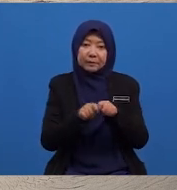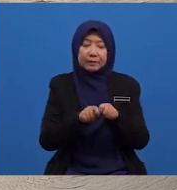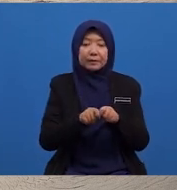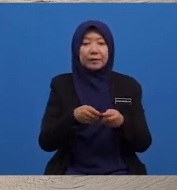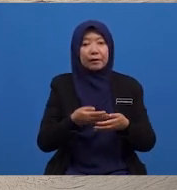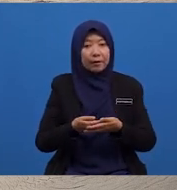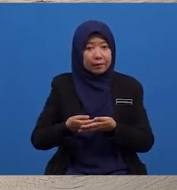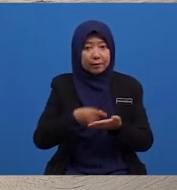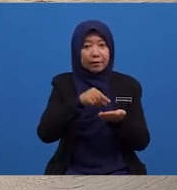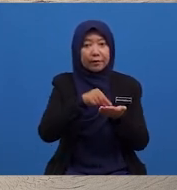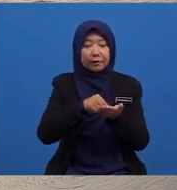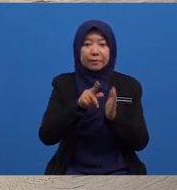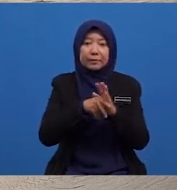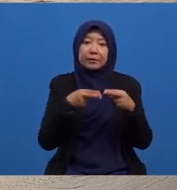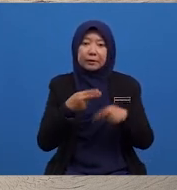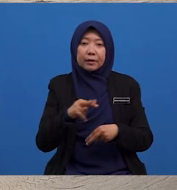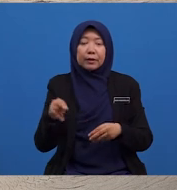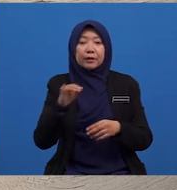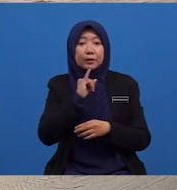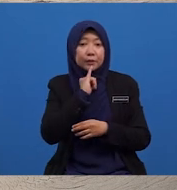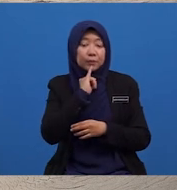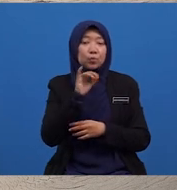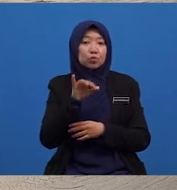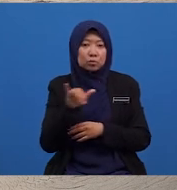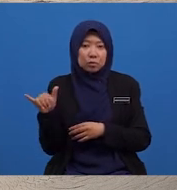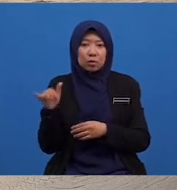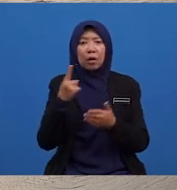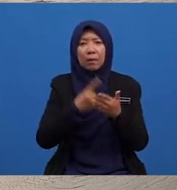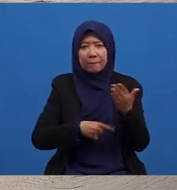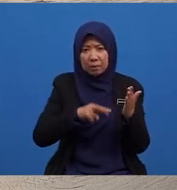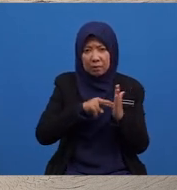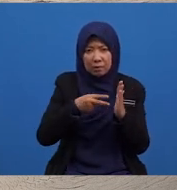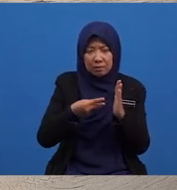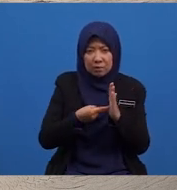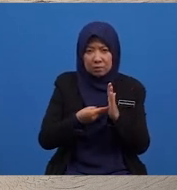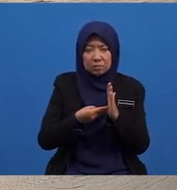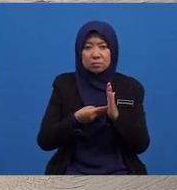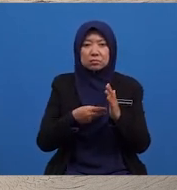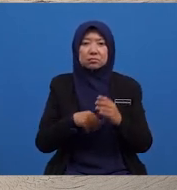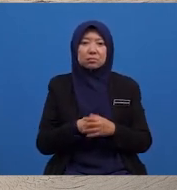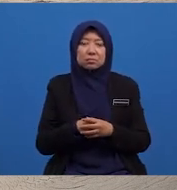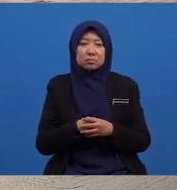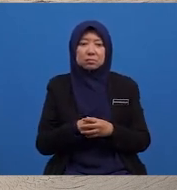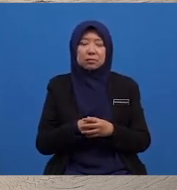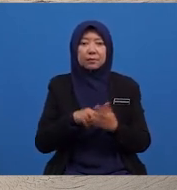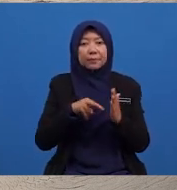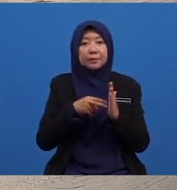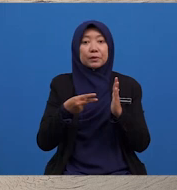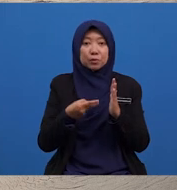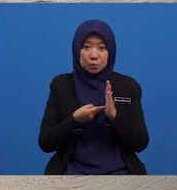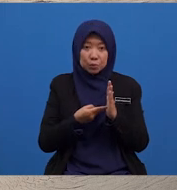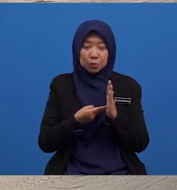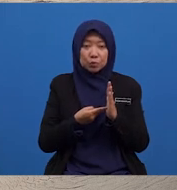anak ayam kehilangan ibunya. Apakah maksud peribahasa tersebut? Maksud